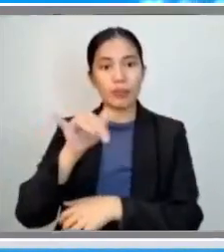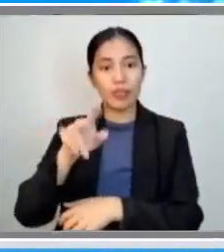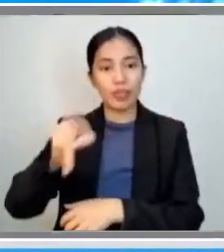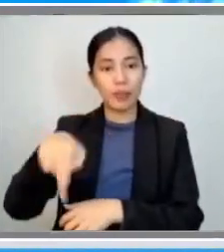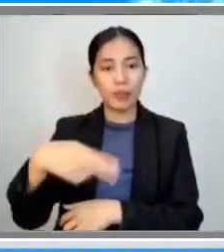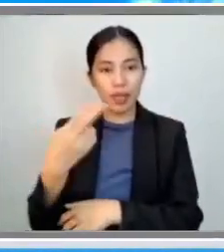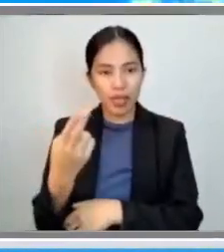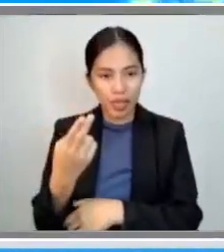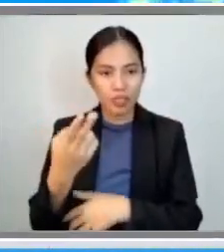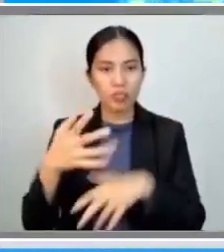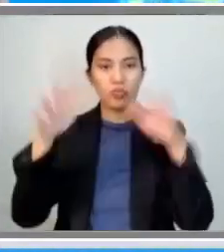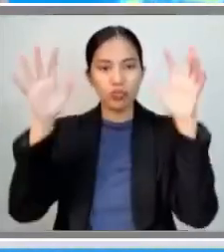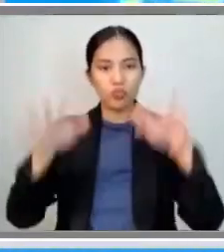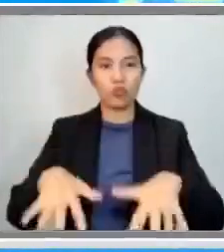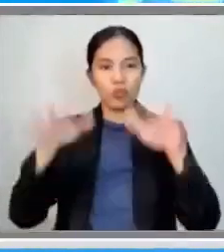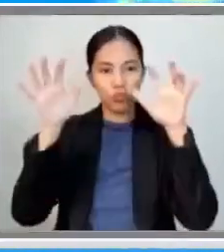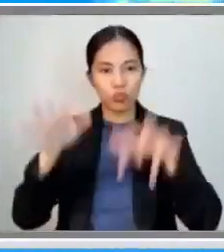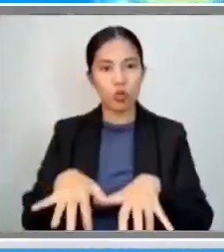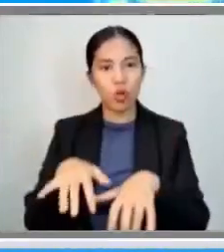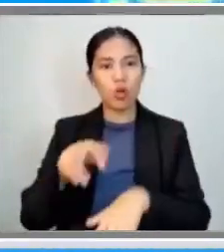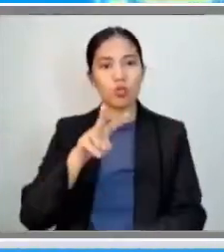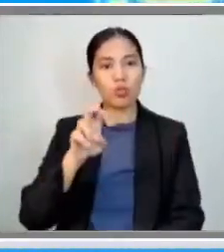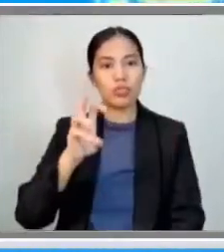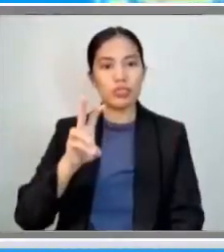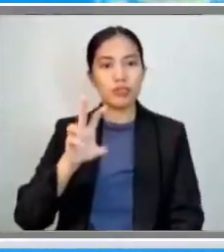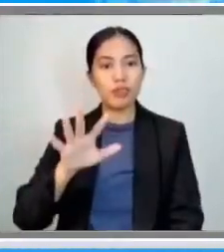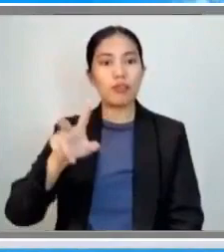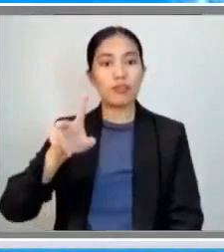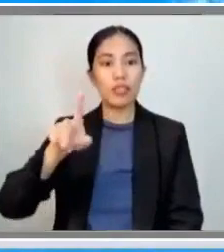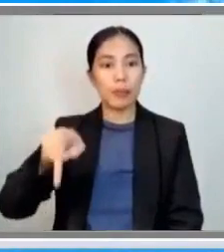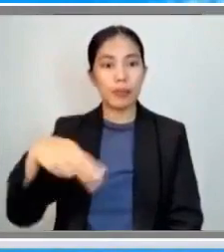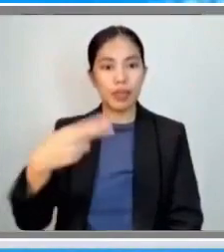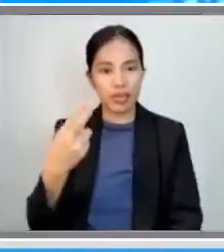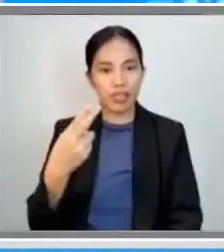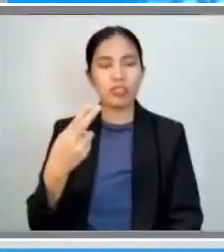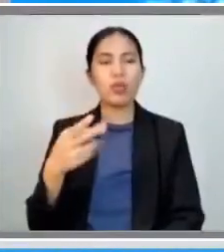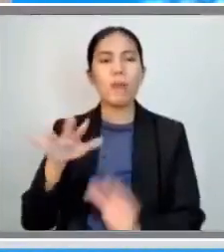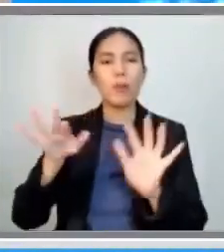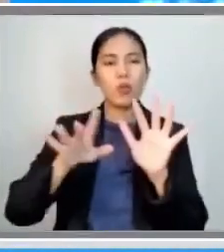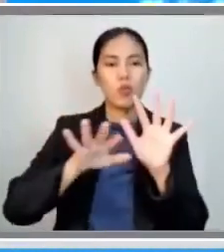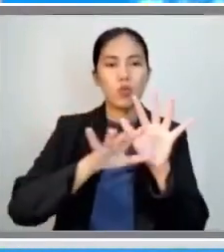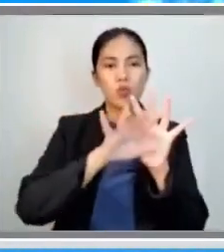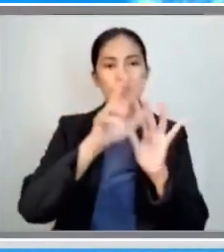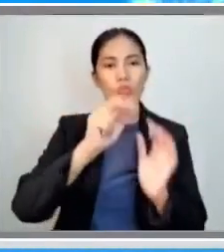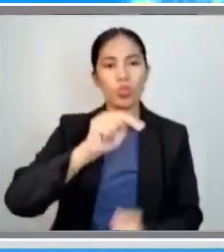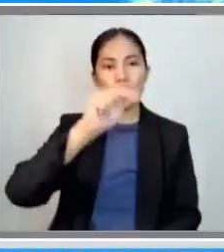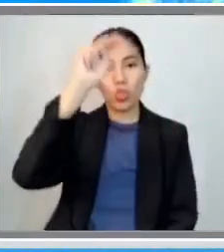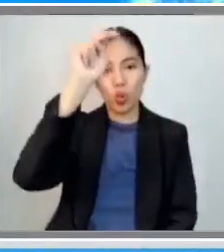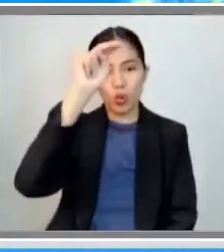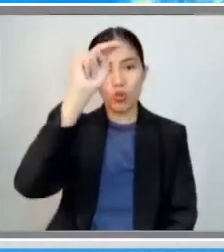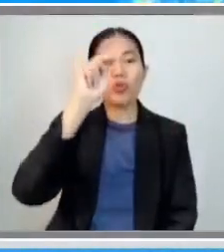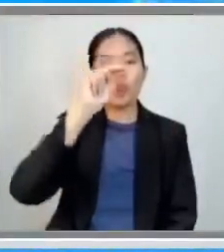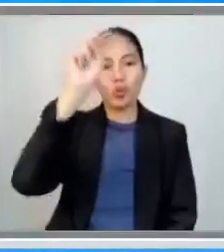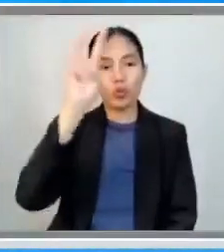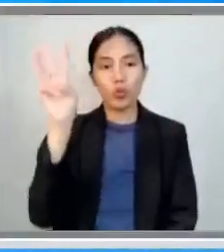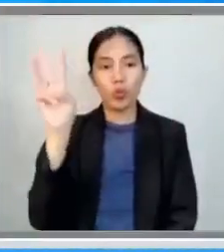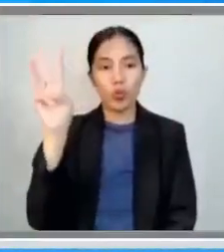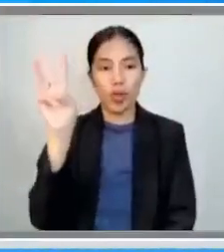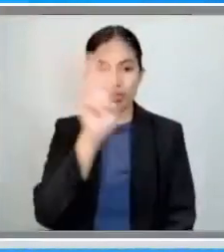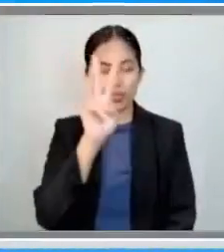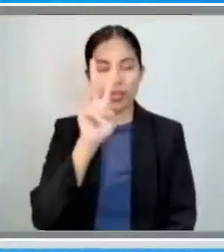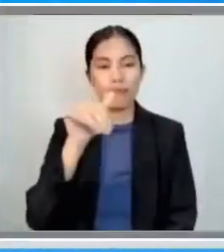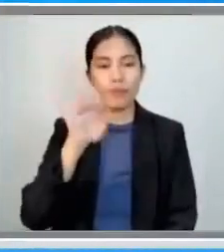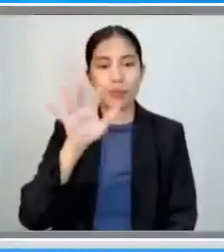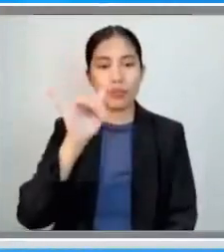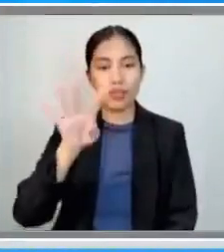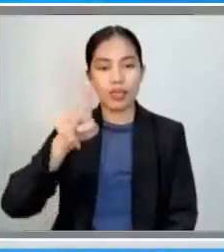265 kilometers per hour at gumagalaw sa direksyong north-northwest sa bilis na 15 kilometers per hour. Sa mga susunod na oras,